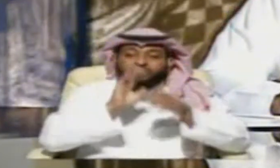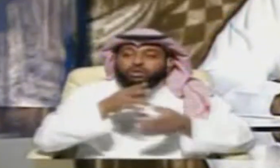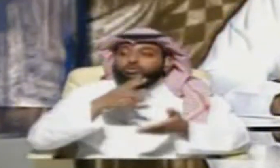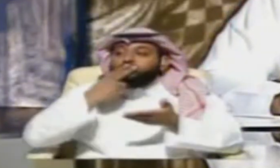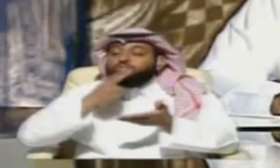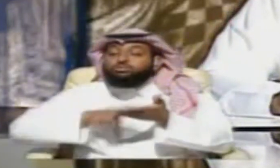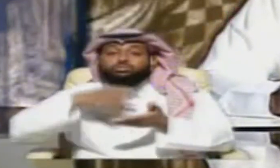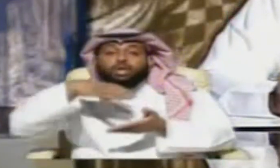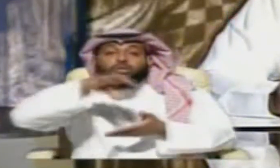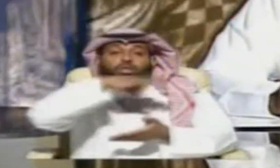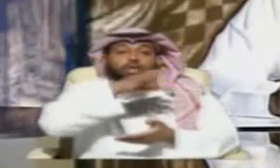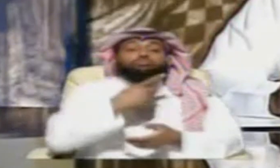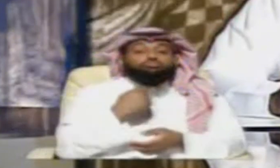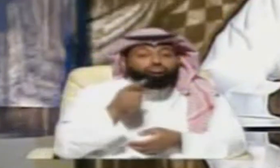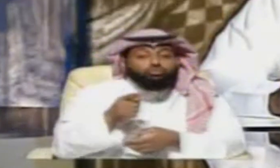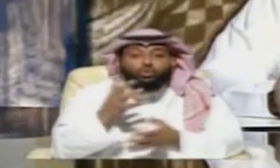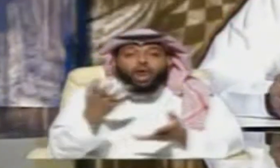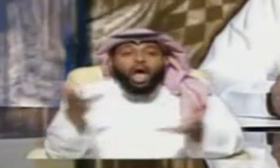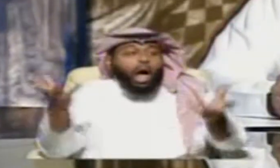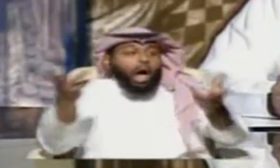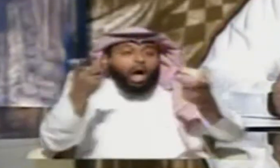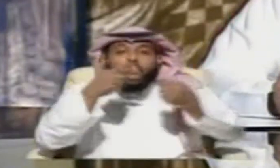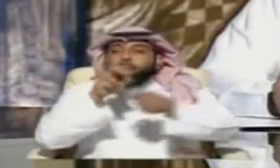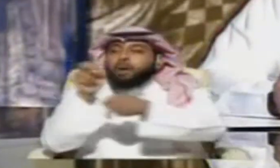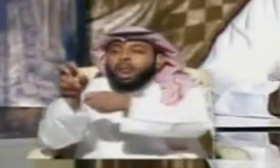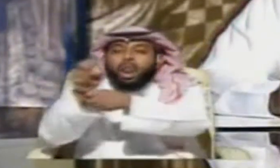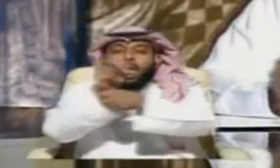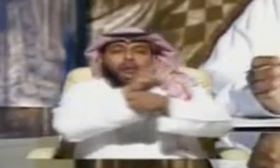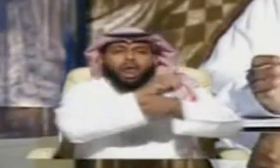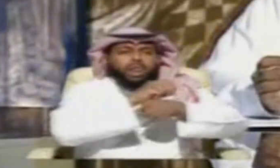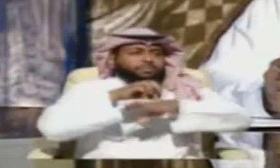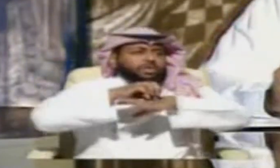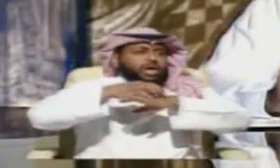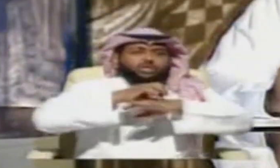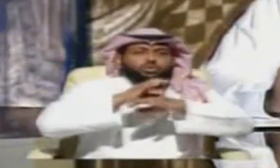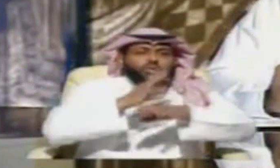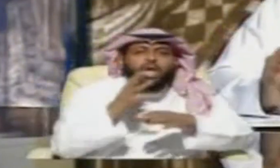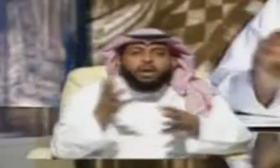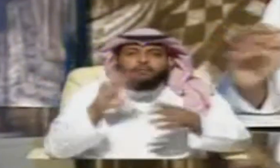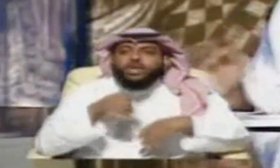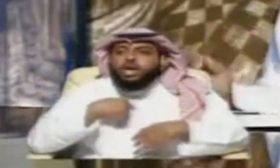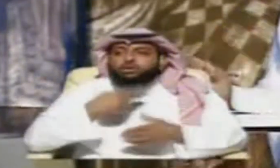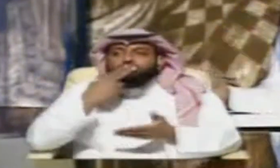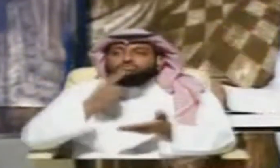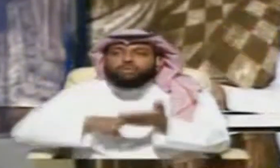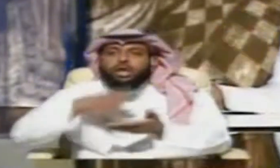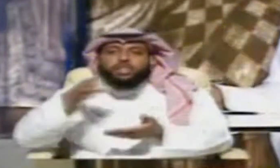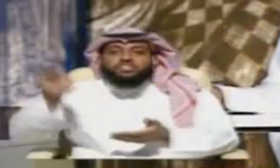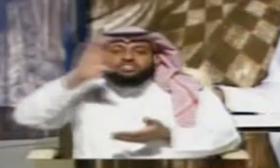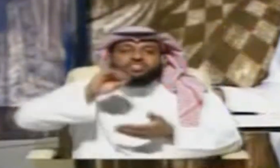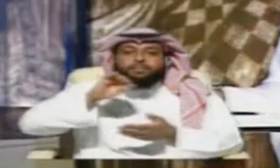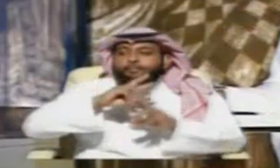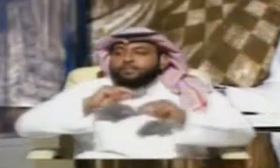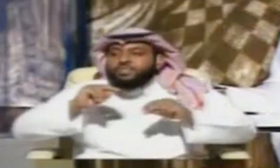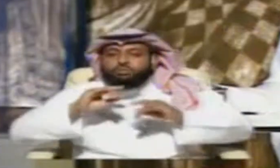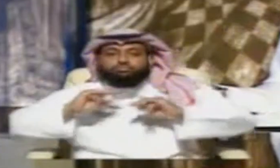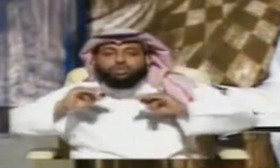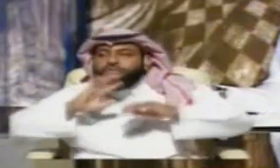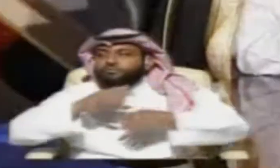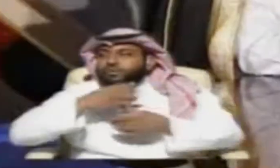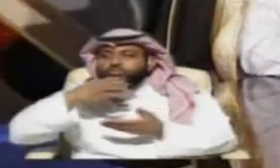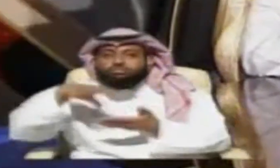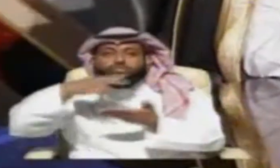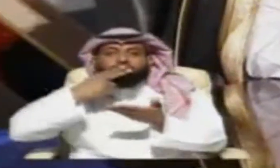عليه وسلم، أرسل صلى على النبي صلى الله عليه وسلم 15 صلاة ثم أرسلها إلى كذا شخص، مشروعية هذا العمل؟ لا، هذا العمل ليس